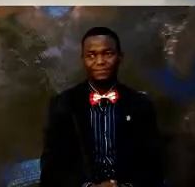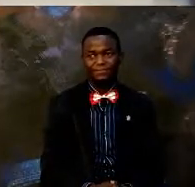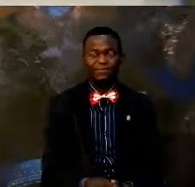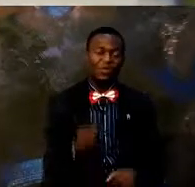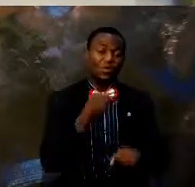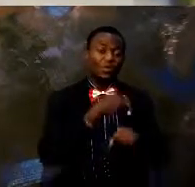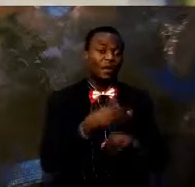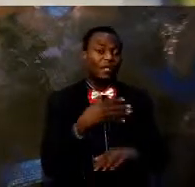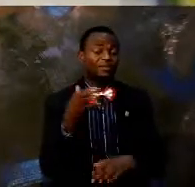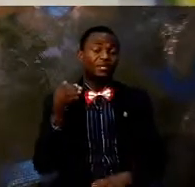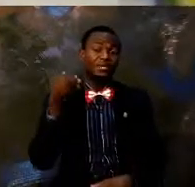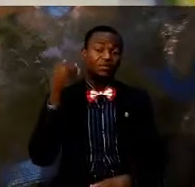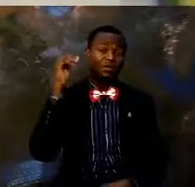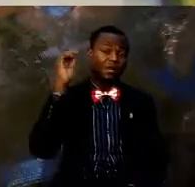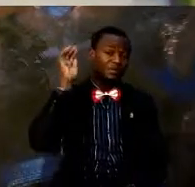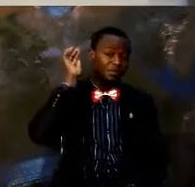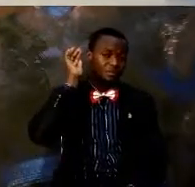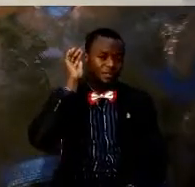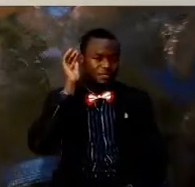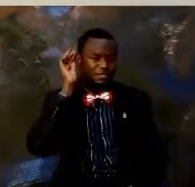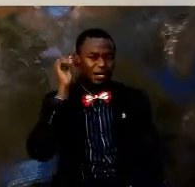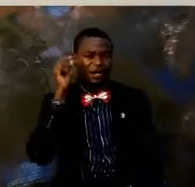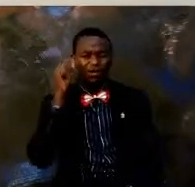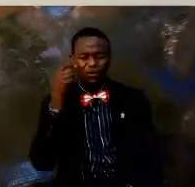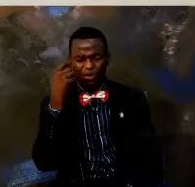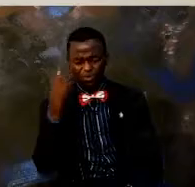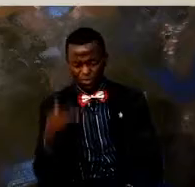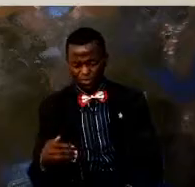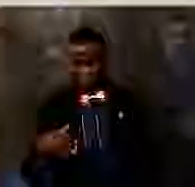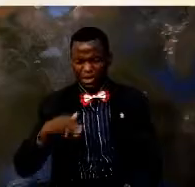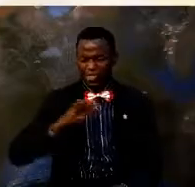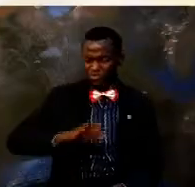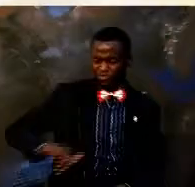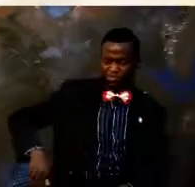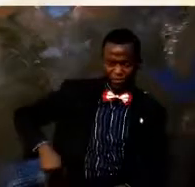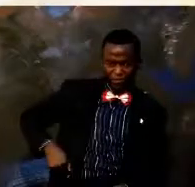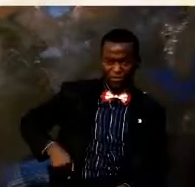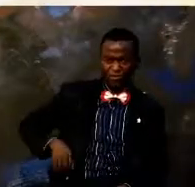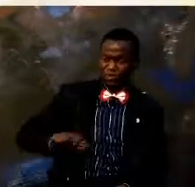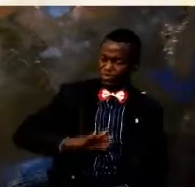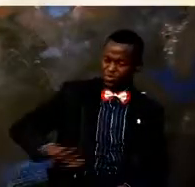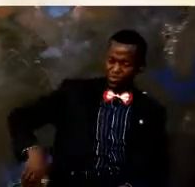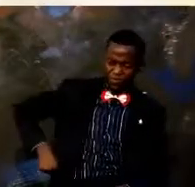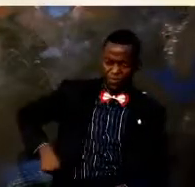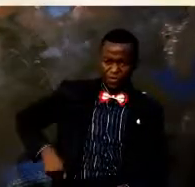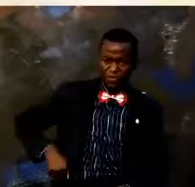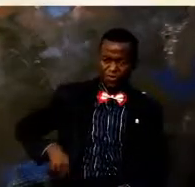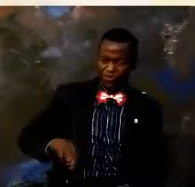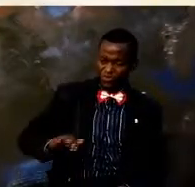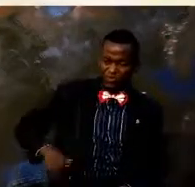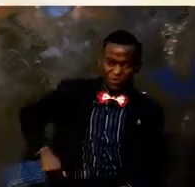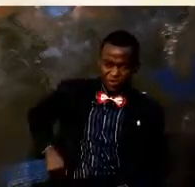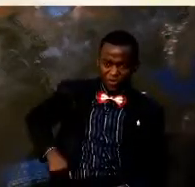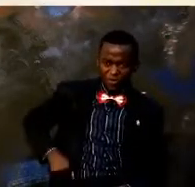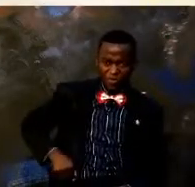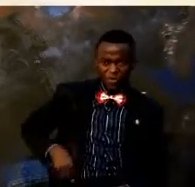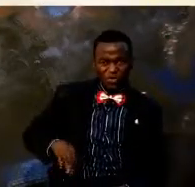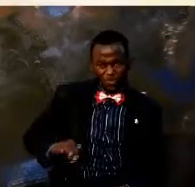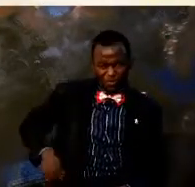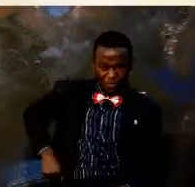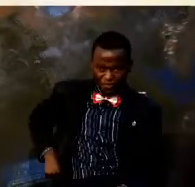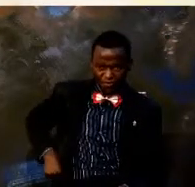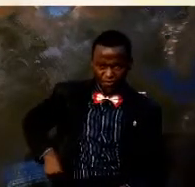Wakati mwingine tunaposikia, watu wanamuona ni mtoto wa Yusufu. Yusufu. Yusufu. Halimzaa lini Yusufu?